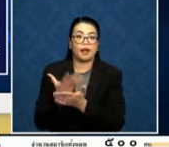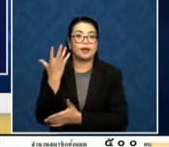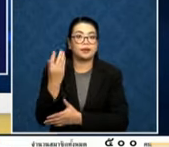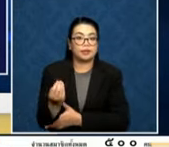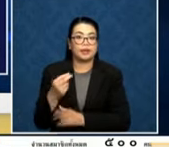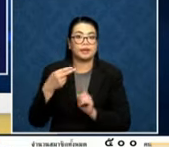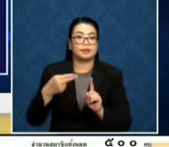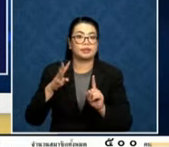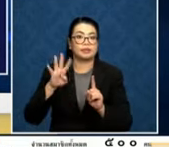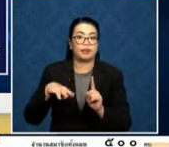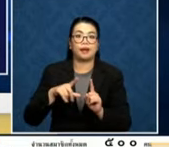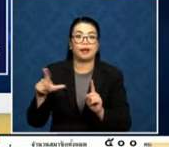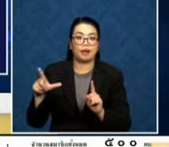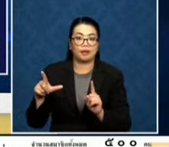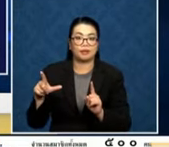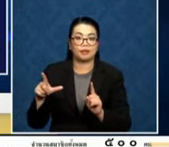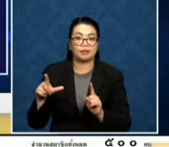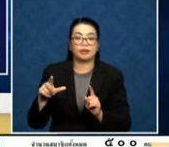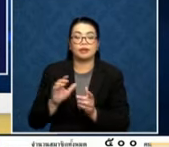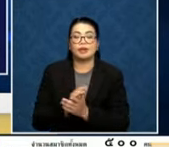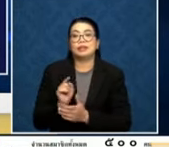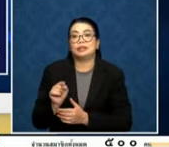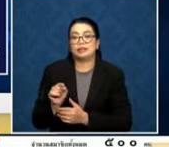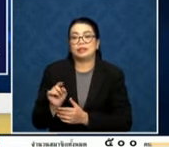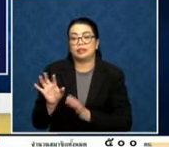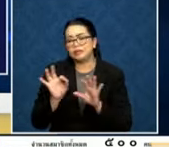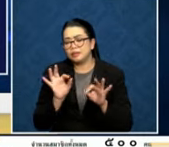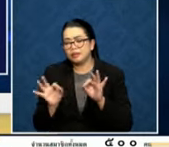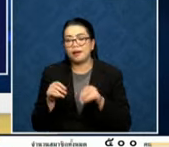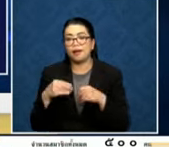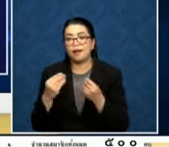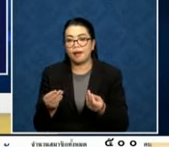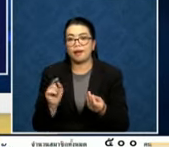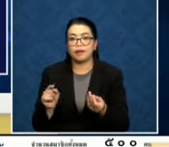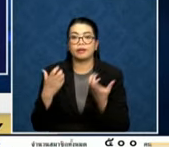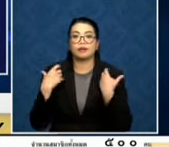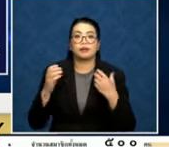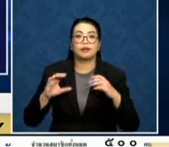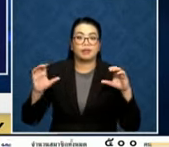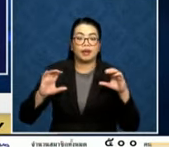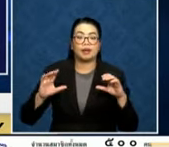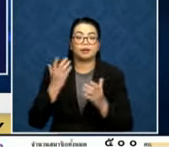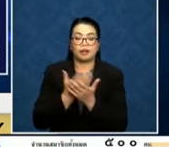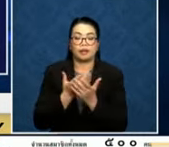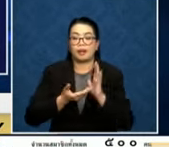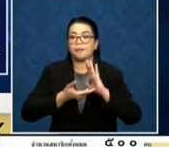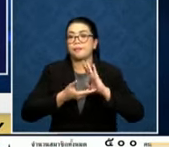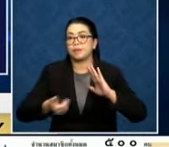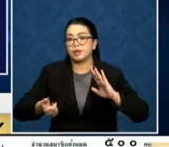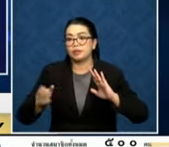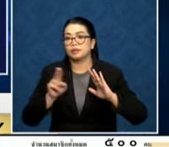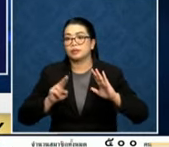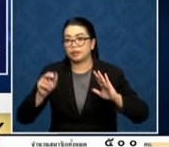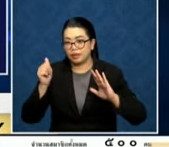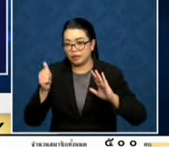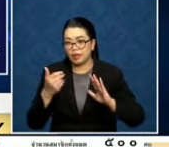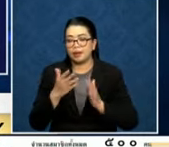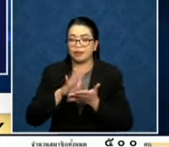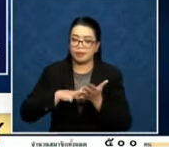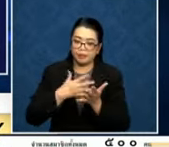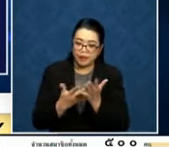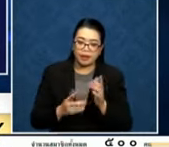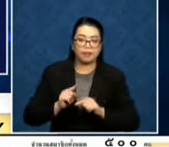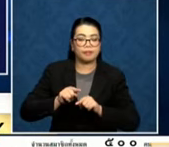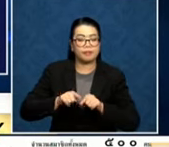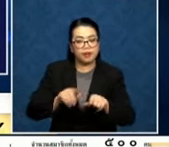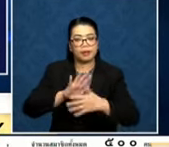14,000ล้านบาทนี่ก็เป็นอีกหนึ่งตัวเลิกครับที่ทำที่ให้รัฐบาลสามารถเอาเงินออกมาใช้ในการขับเคลื่อนแผนในการปรับ